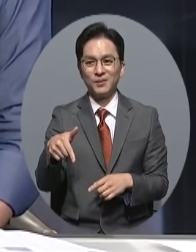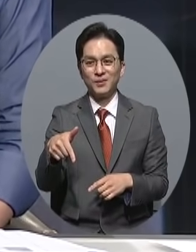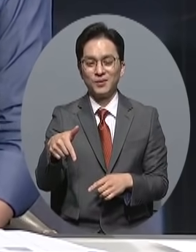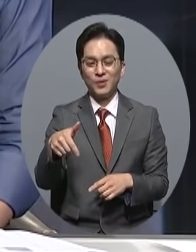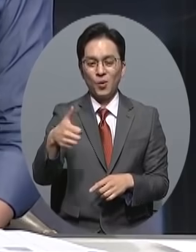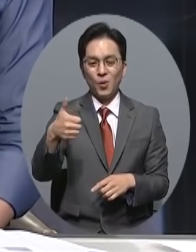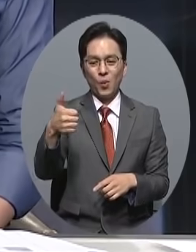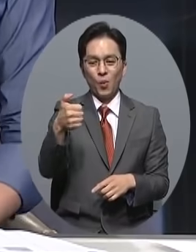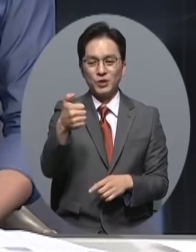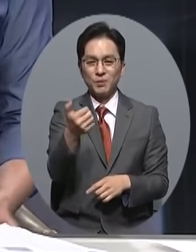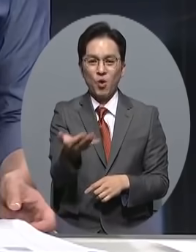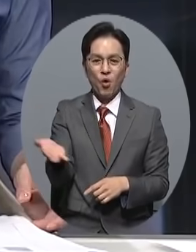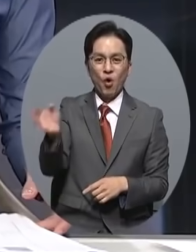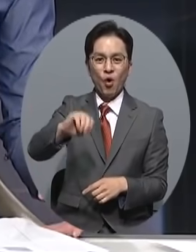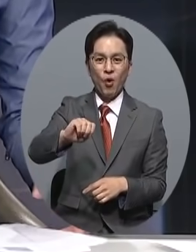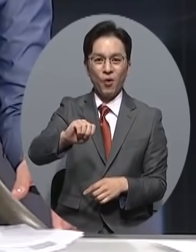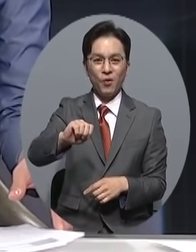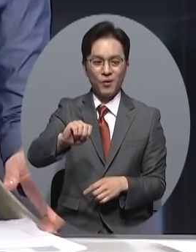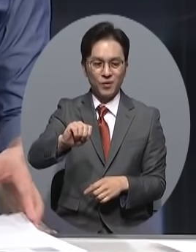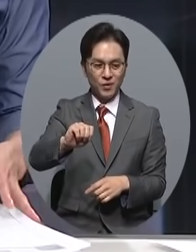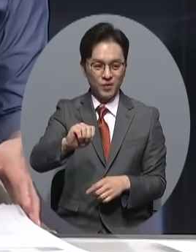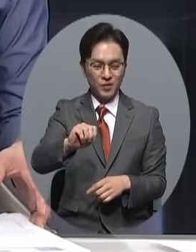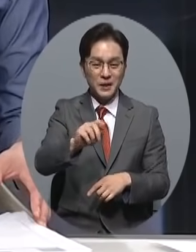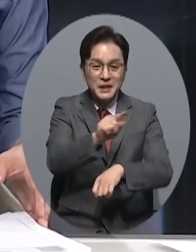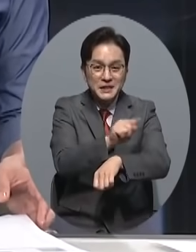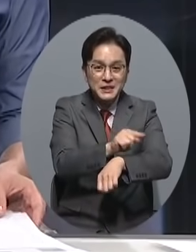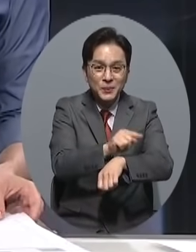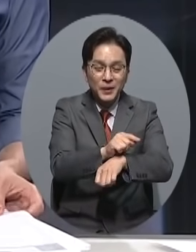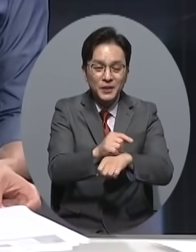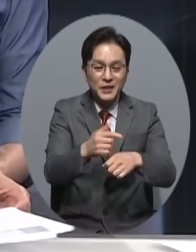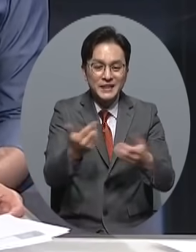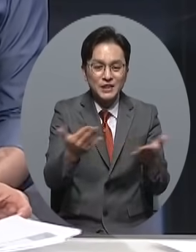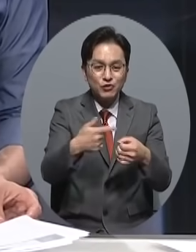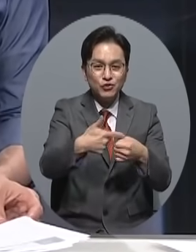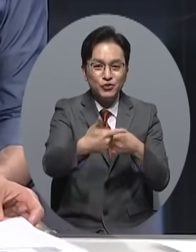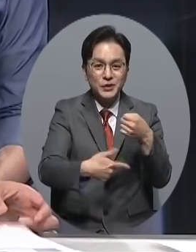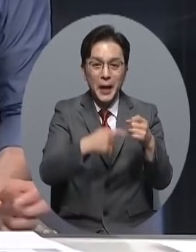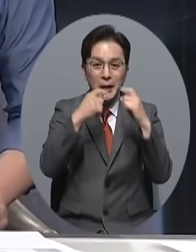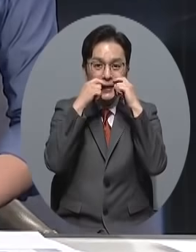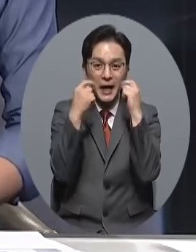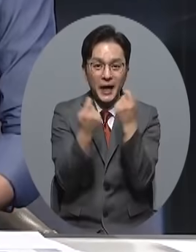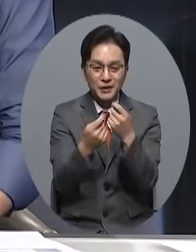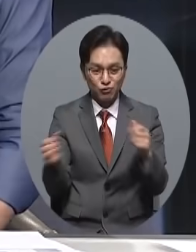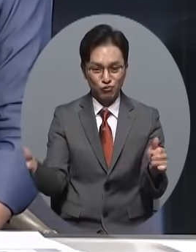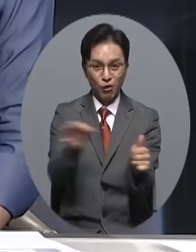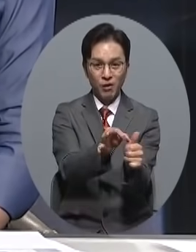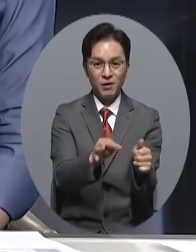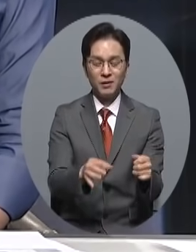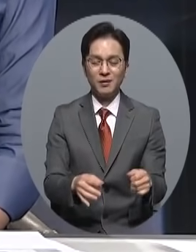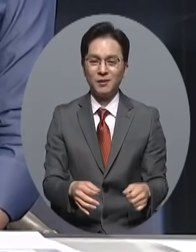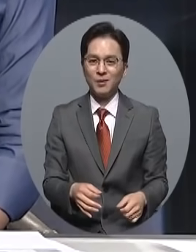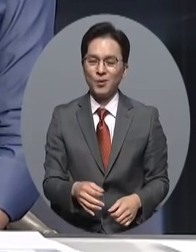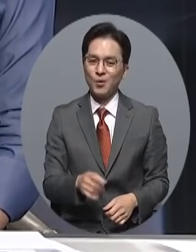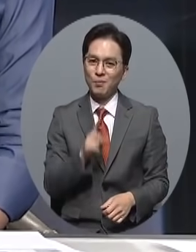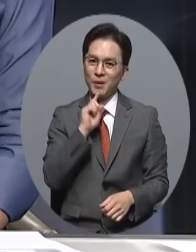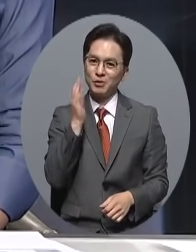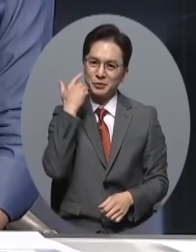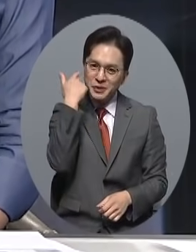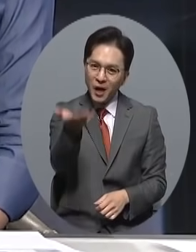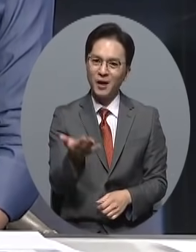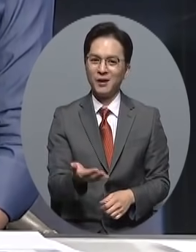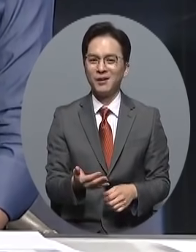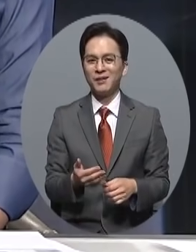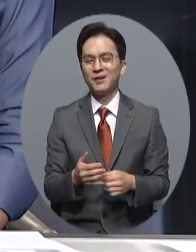이렇게 많은 국민들은 또 의심을 하고 있습니다. 오늘 보도에 따르면요. 중앙일보 보도입니다. 임대